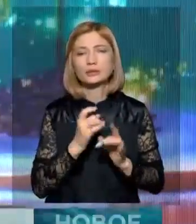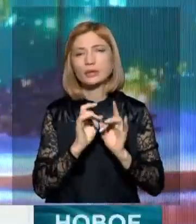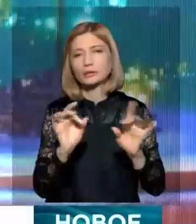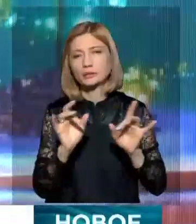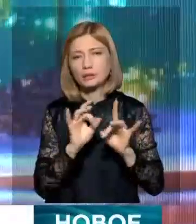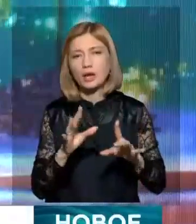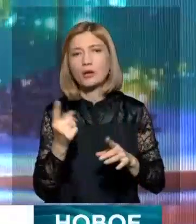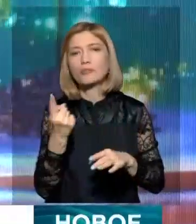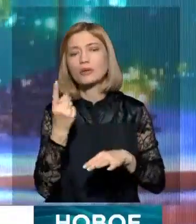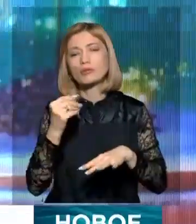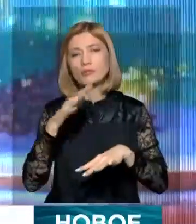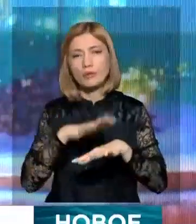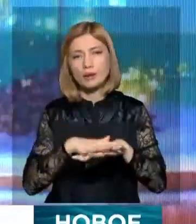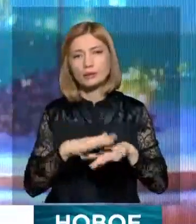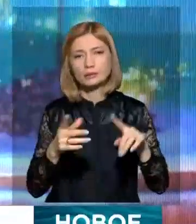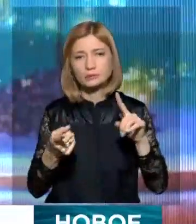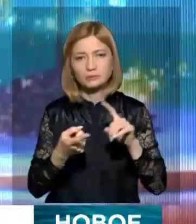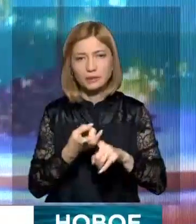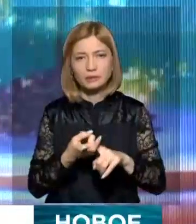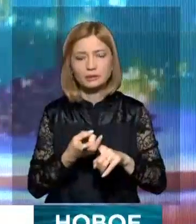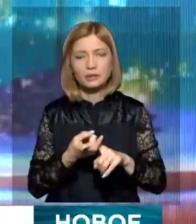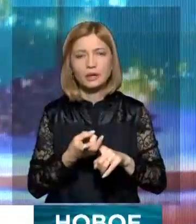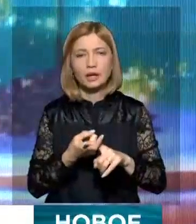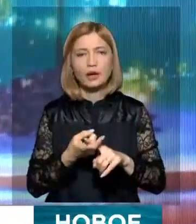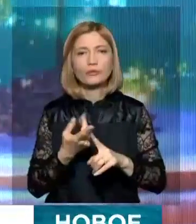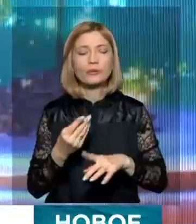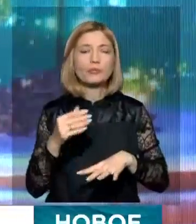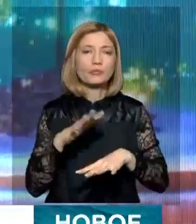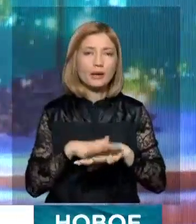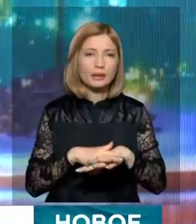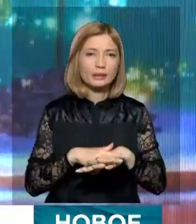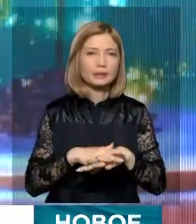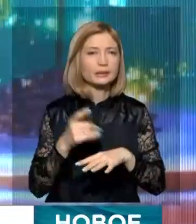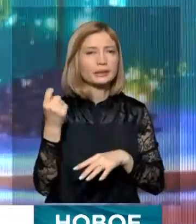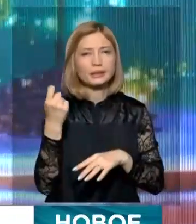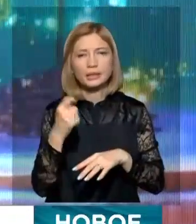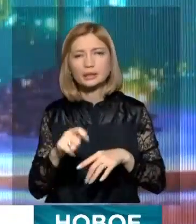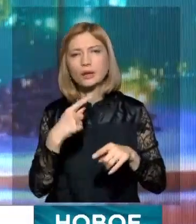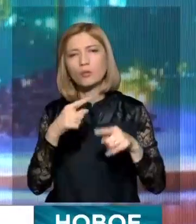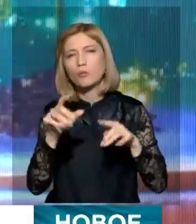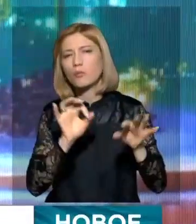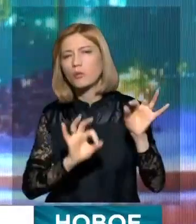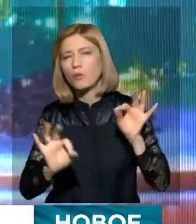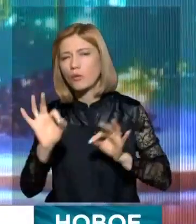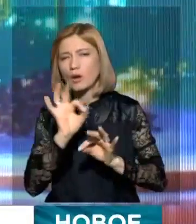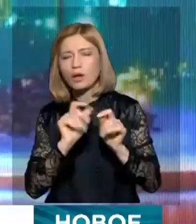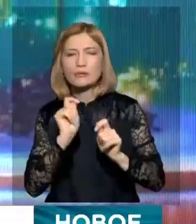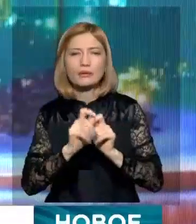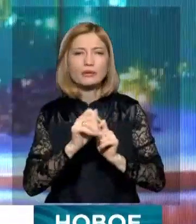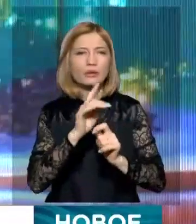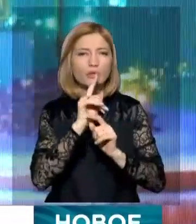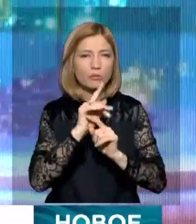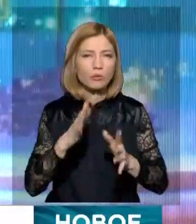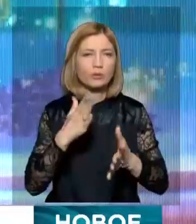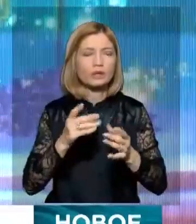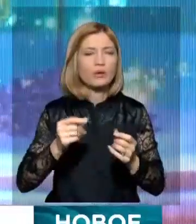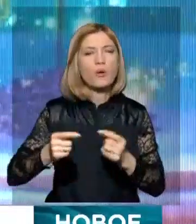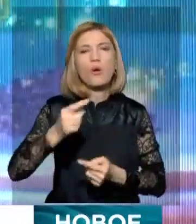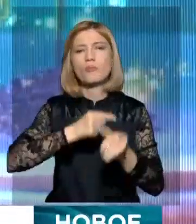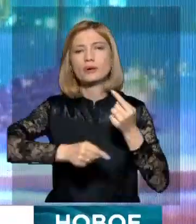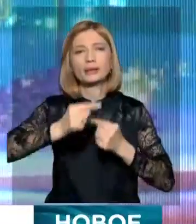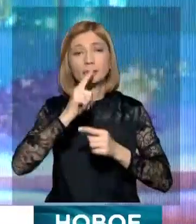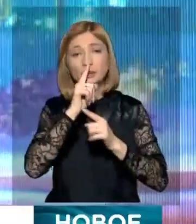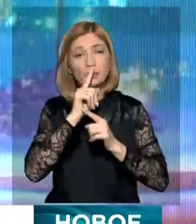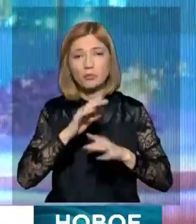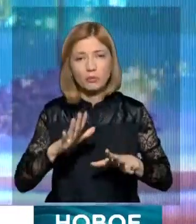всего, это банковский сектор. Как известно, банки никогда не финансируют проекты, которые не имеют какой-либо рентабельности, да? То есть у них